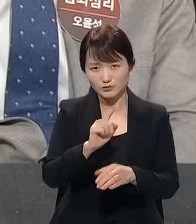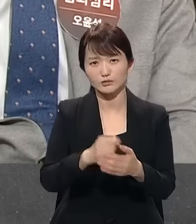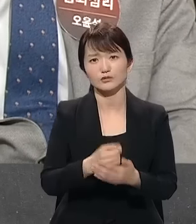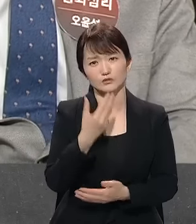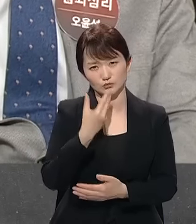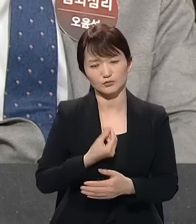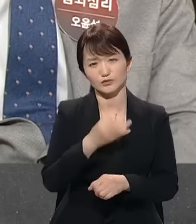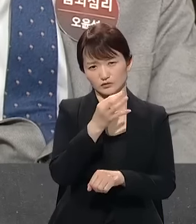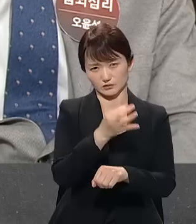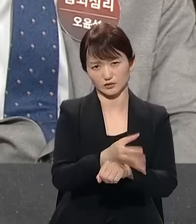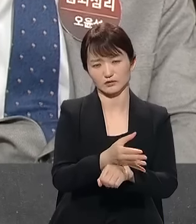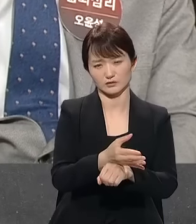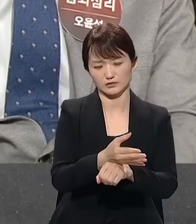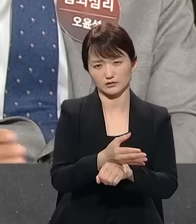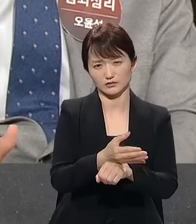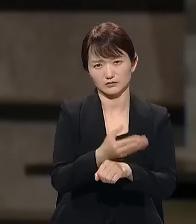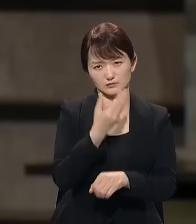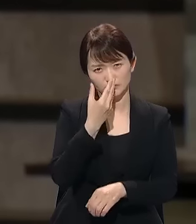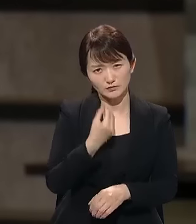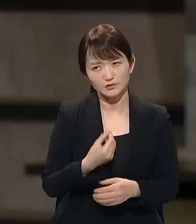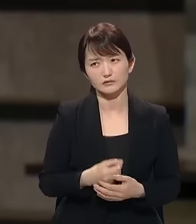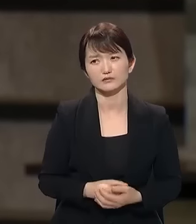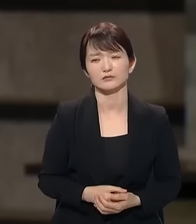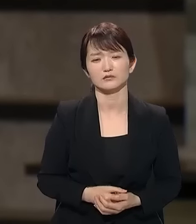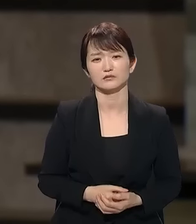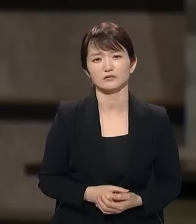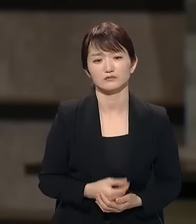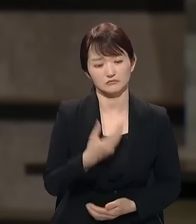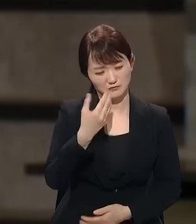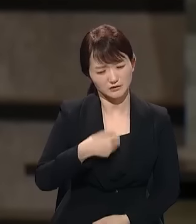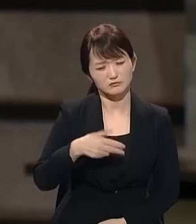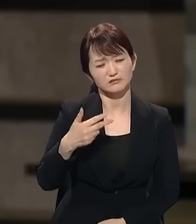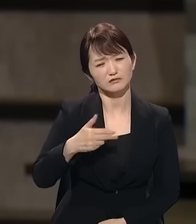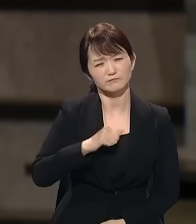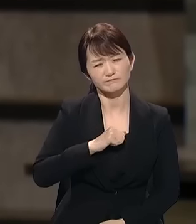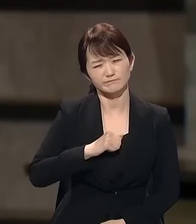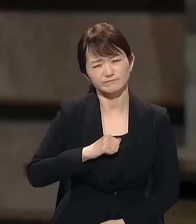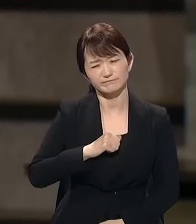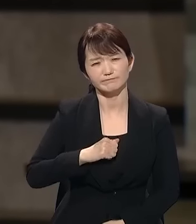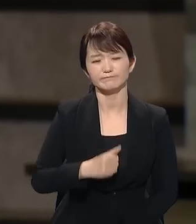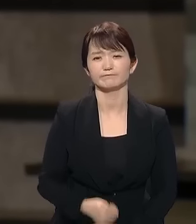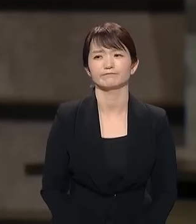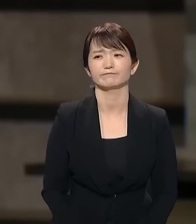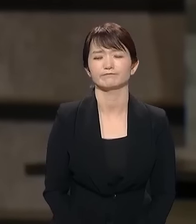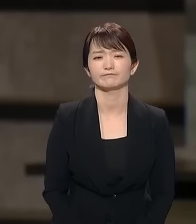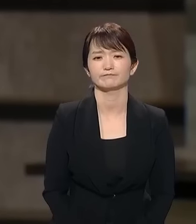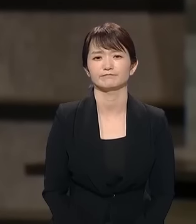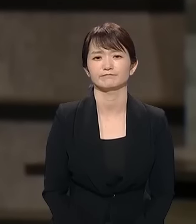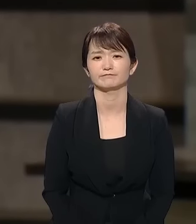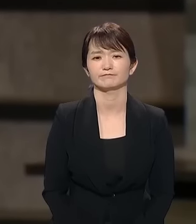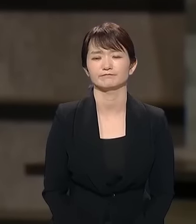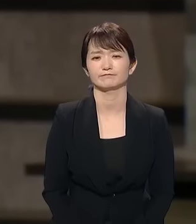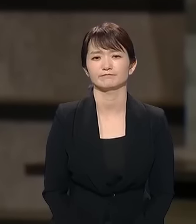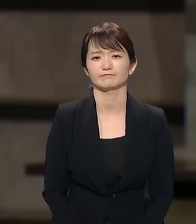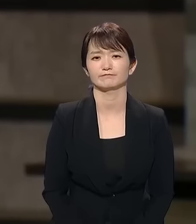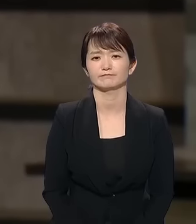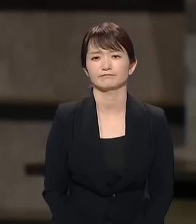아닙니까? 음료수 마시면 또 소변이 마려운 거죠. 또 이제 다른 그 주장에 의하면